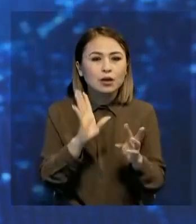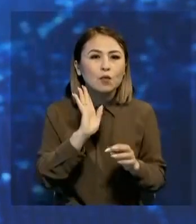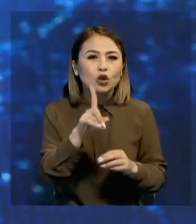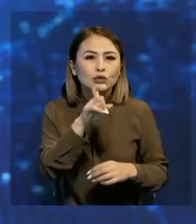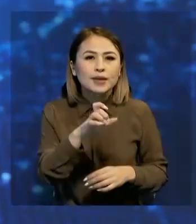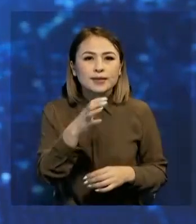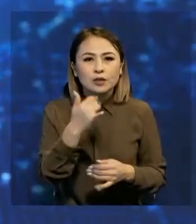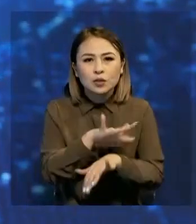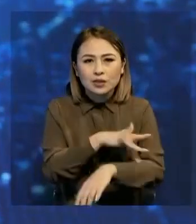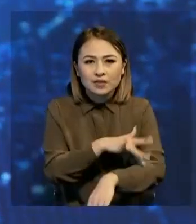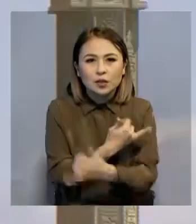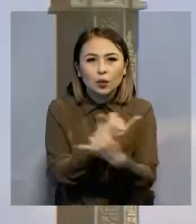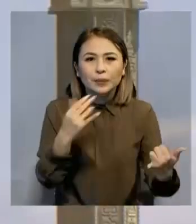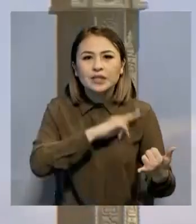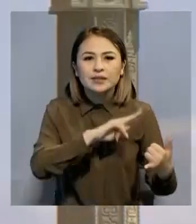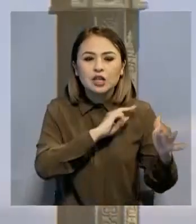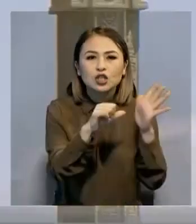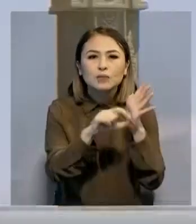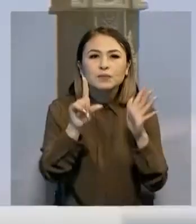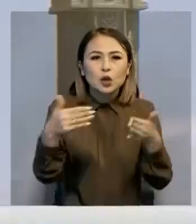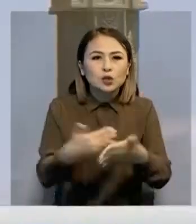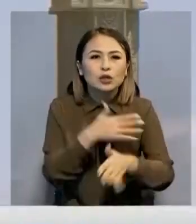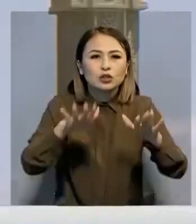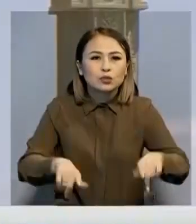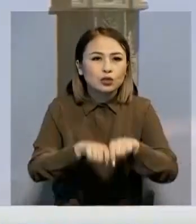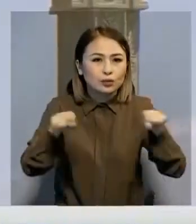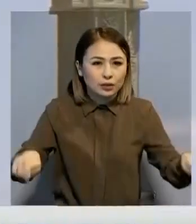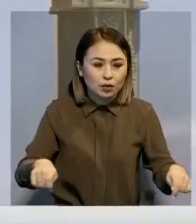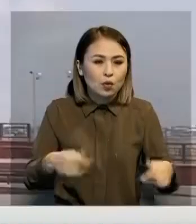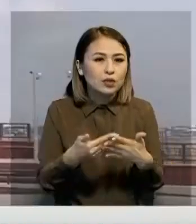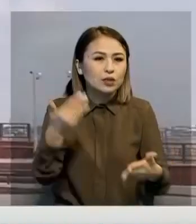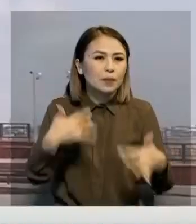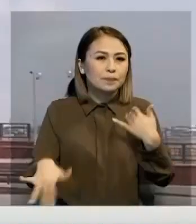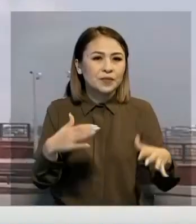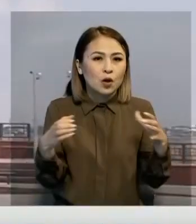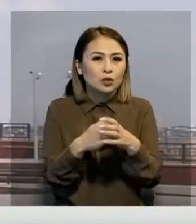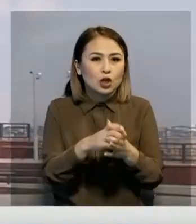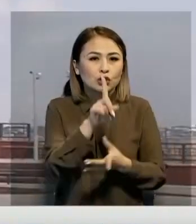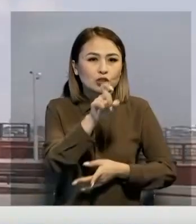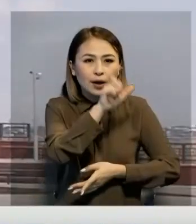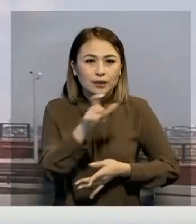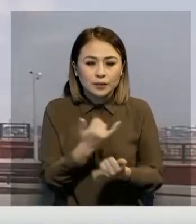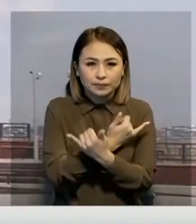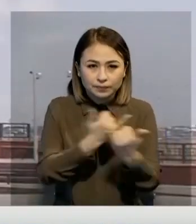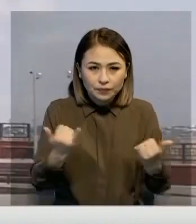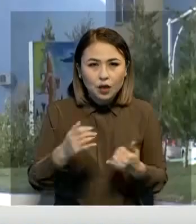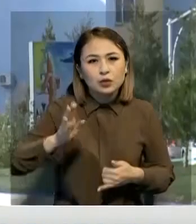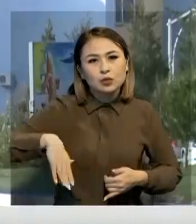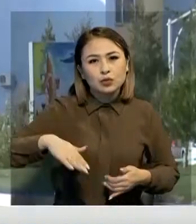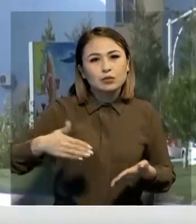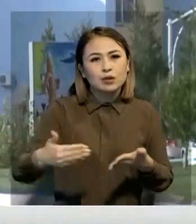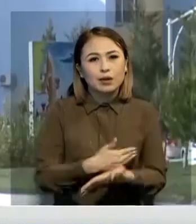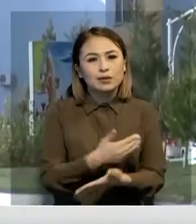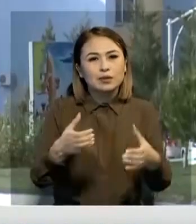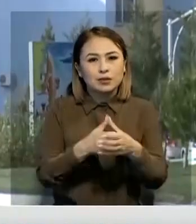қызмет көрсететін серіктестерде 61 жаңа жұмыс орны құрылып жатыр. Алдымен осы топқа жататын 100 адамды орналастыру көзделіп отыр.